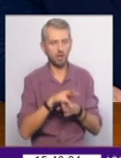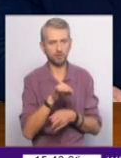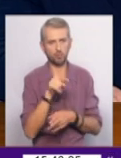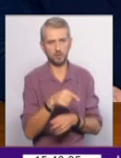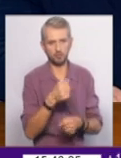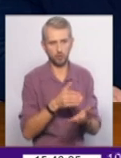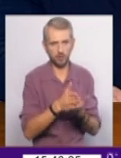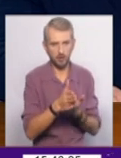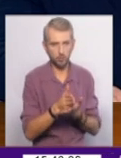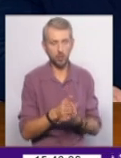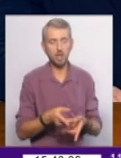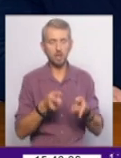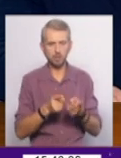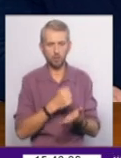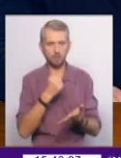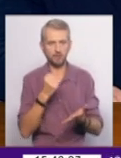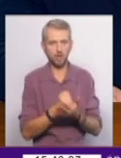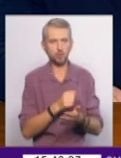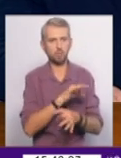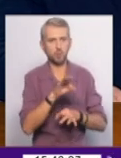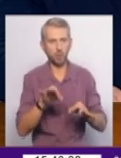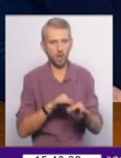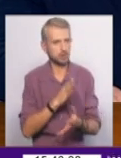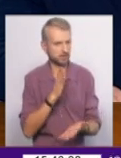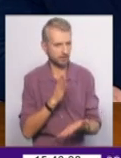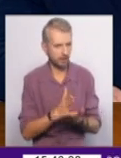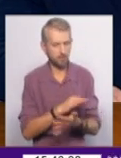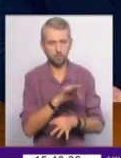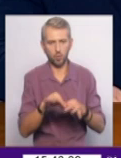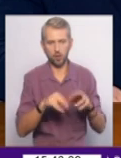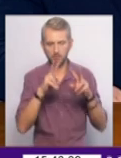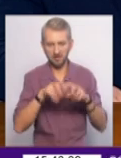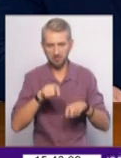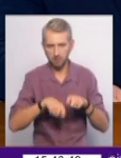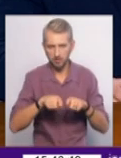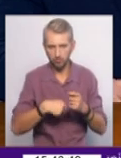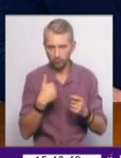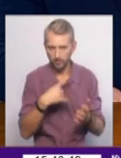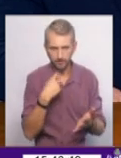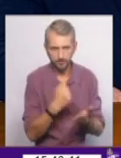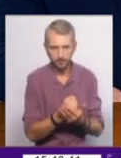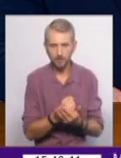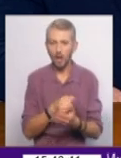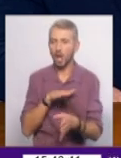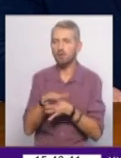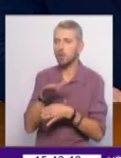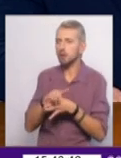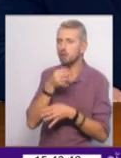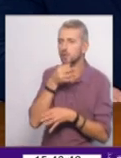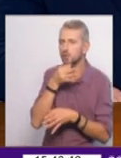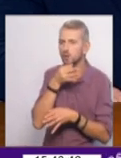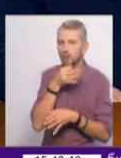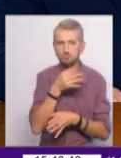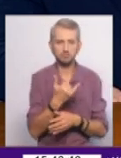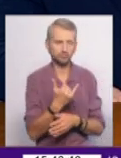що дійсно, ще раз підтверджую, проєкт є, проєкт пройшов експертизу. І то виконавець не визначений ще? Він в